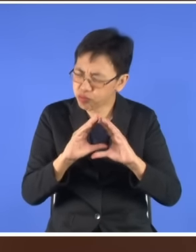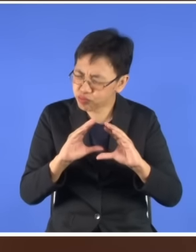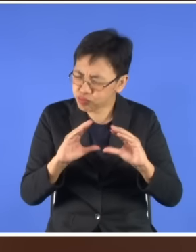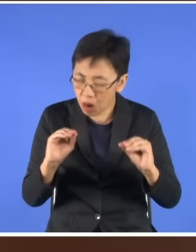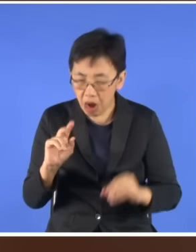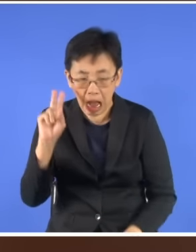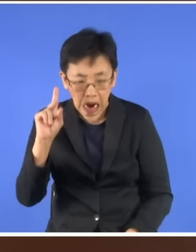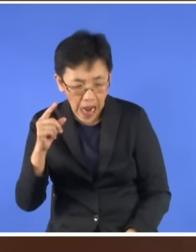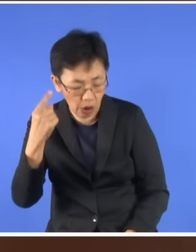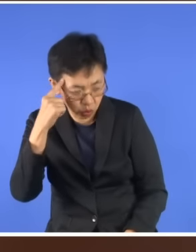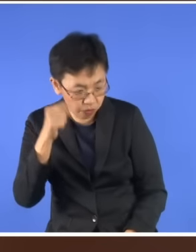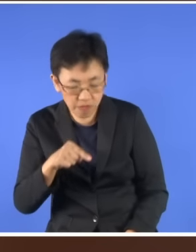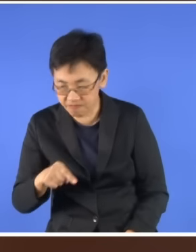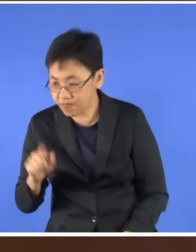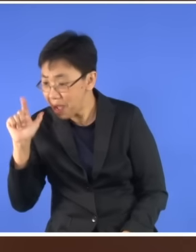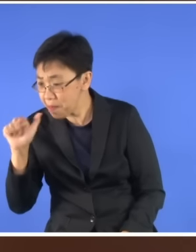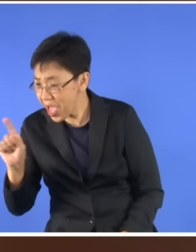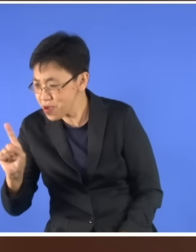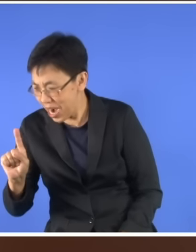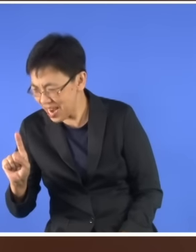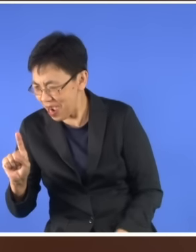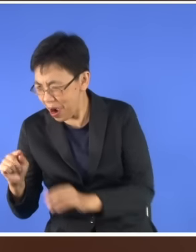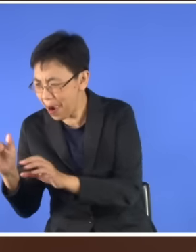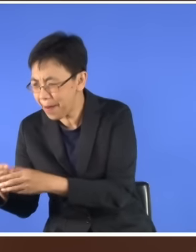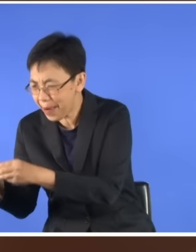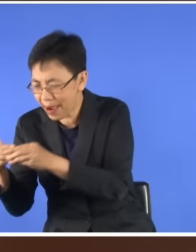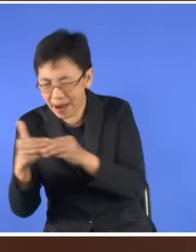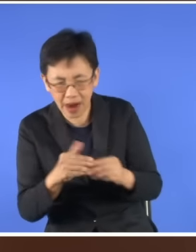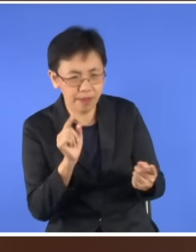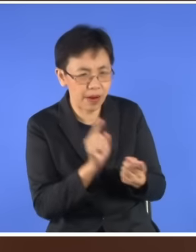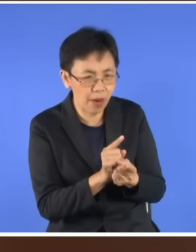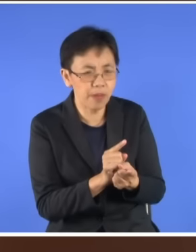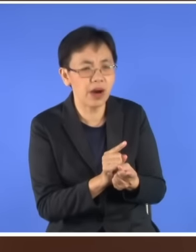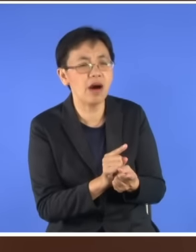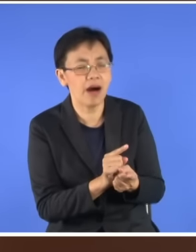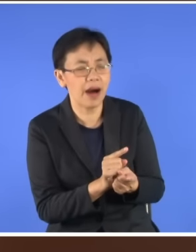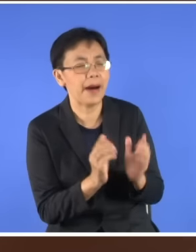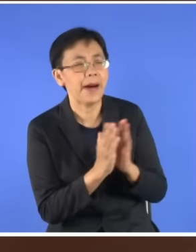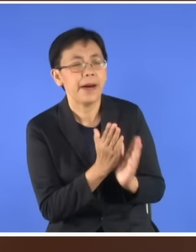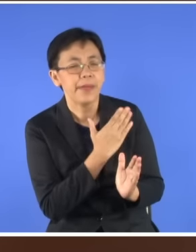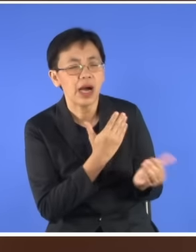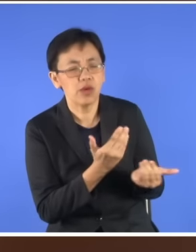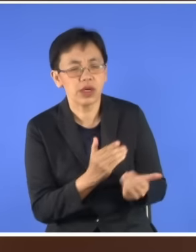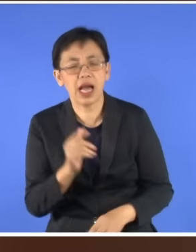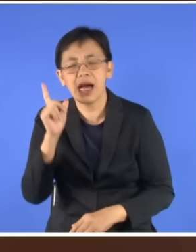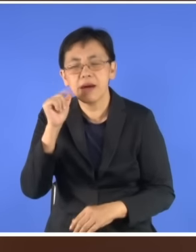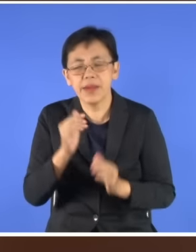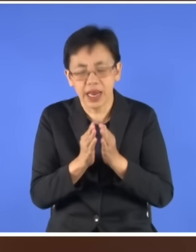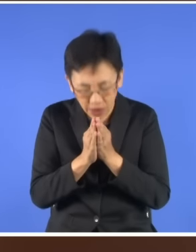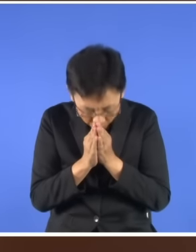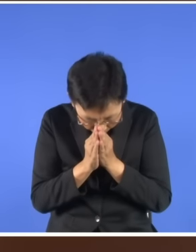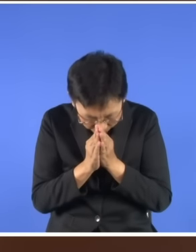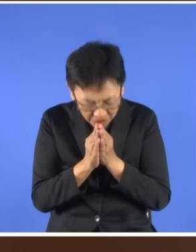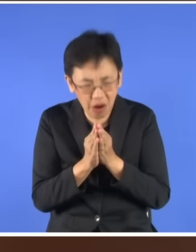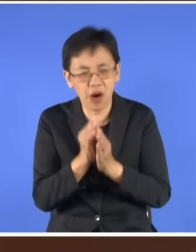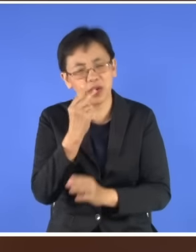วก็พาโยมแม่เนี่ยมาหาพระพระก็กราบเลยนะฮะกราบแม่เลยแม่ก็ก้มกราบพระลูกชายเหมือนกันเป็นภ